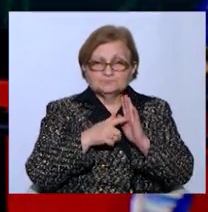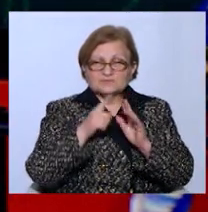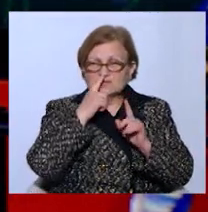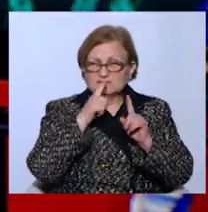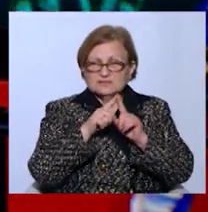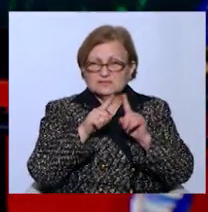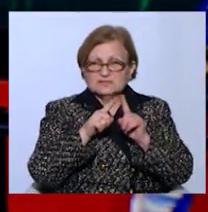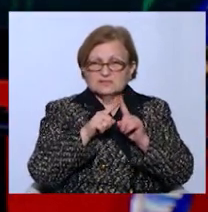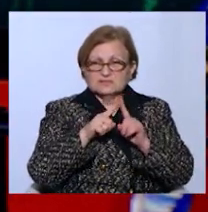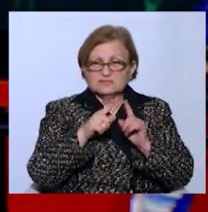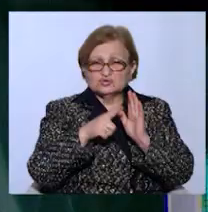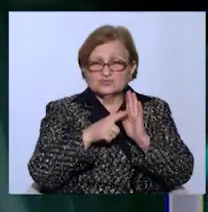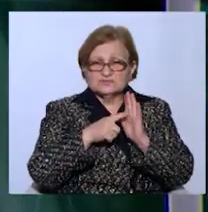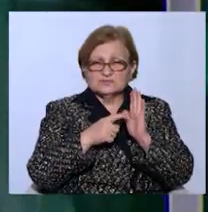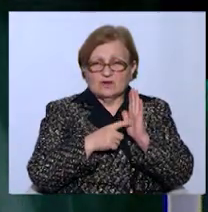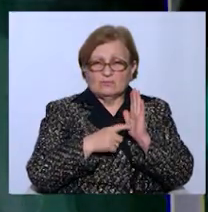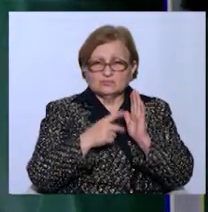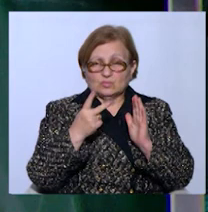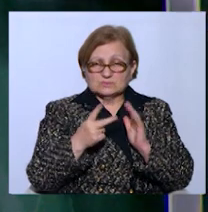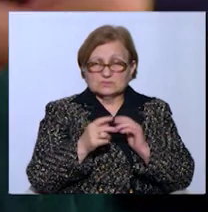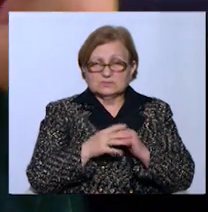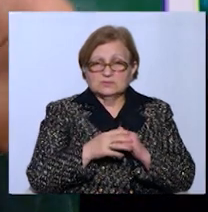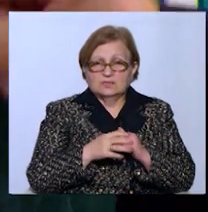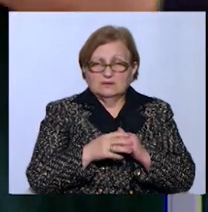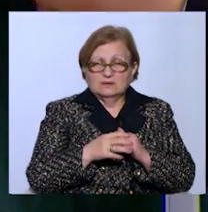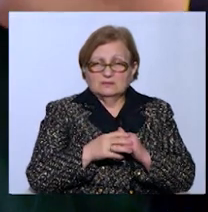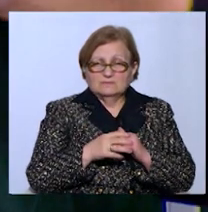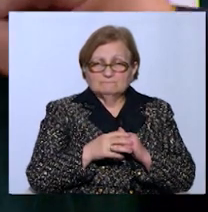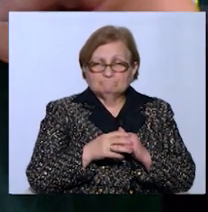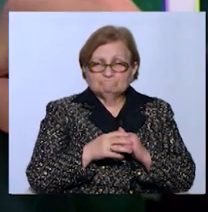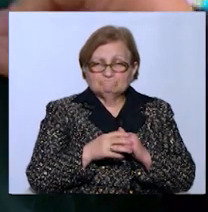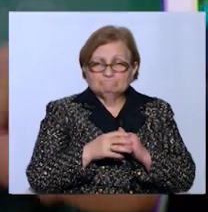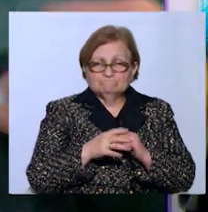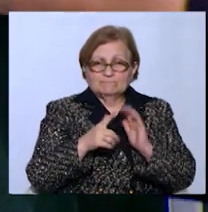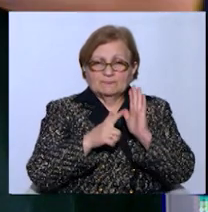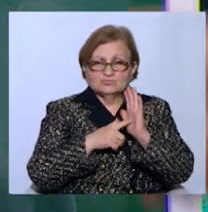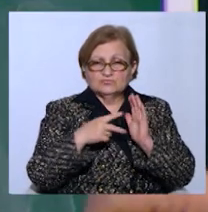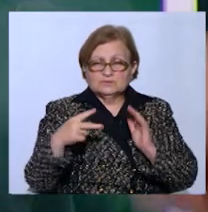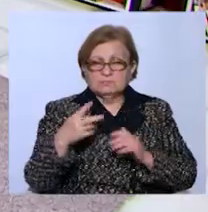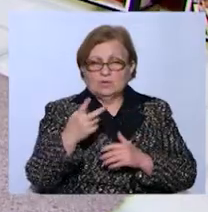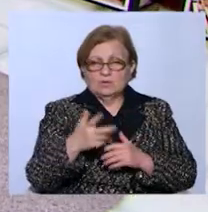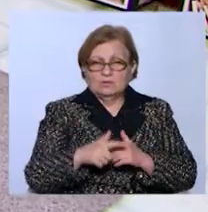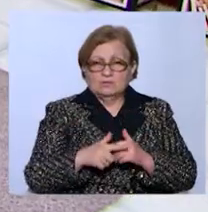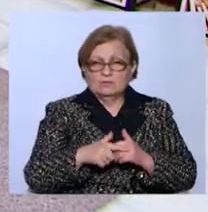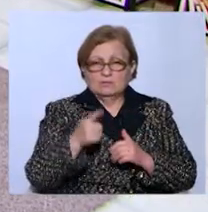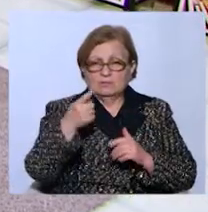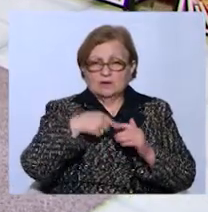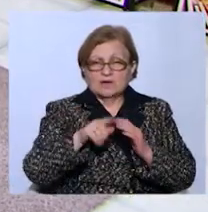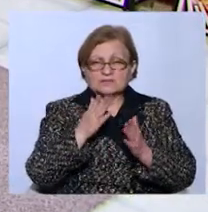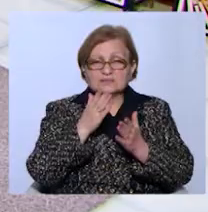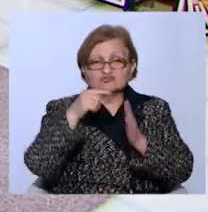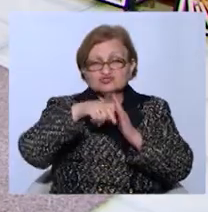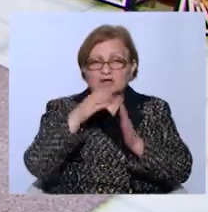რაც დაგიწერთ აგერ 7 გაყოფილი 2-ზე. უდრის 7 მე-2-დი. აქედან გამოიყოფა მთელი.